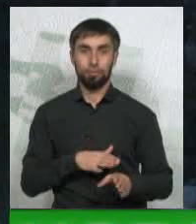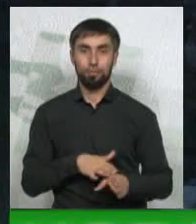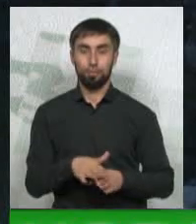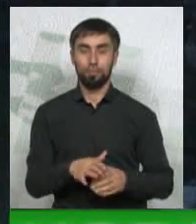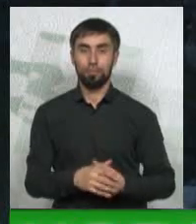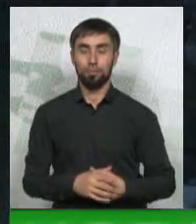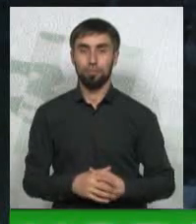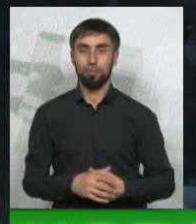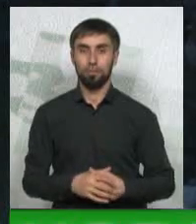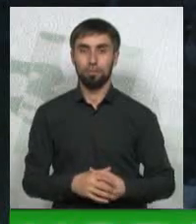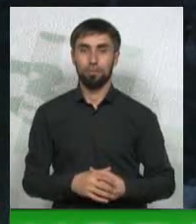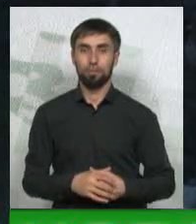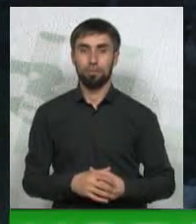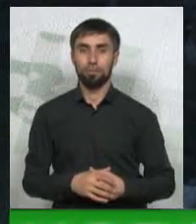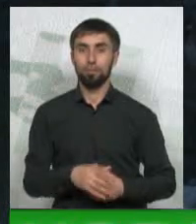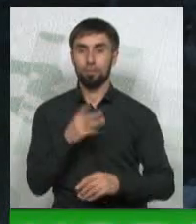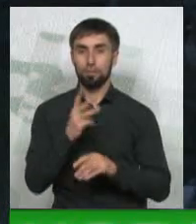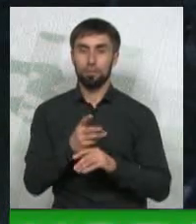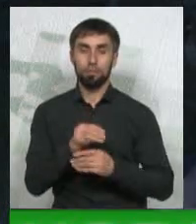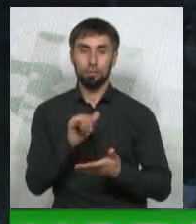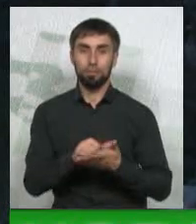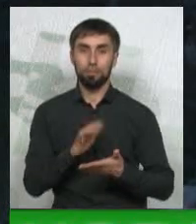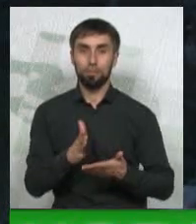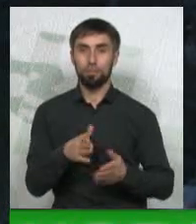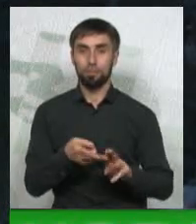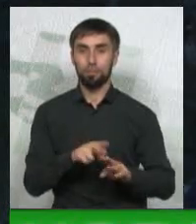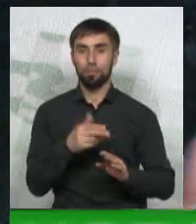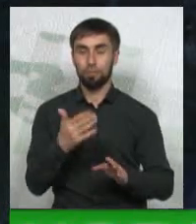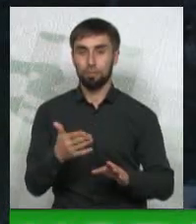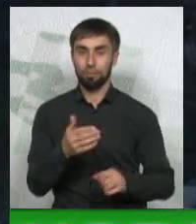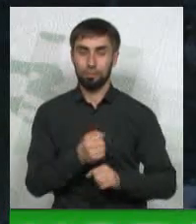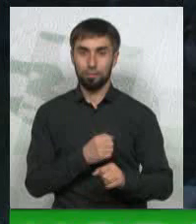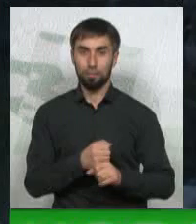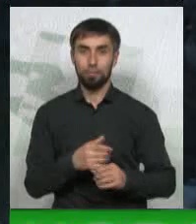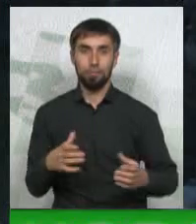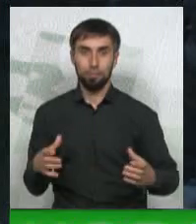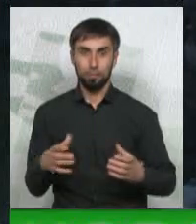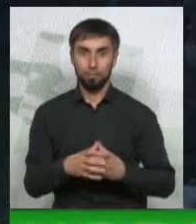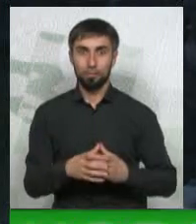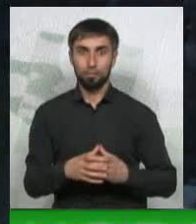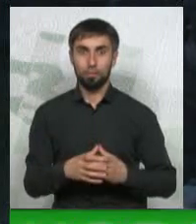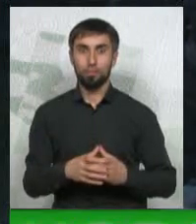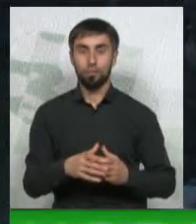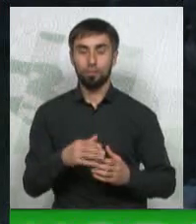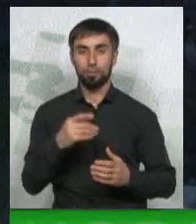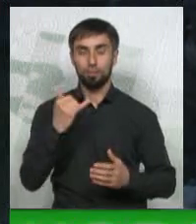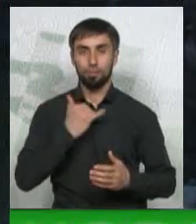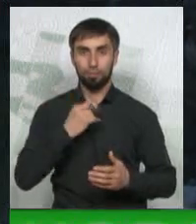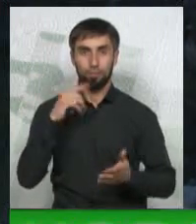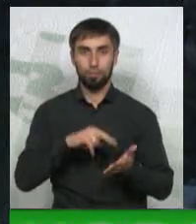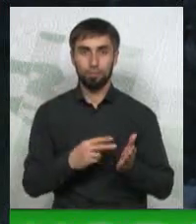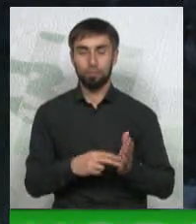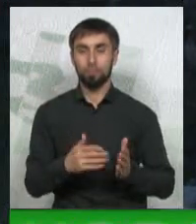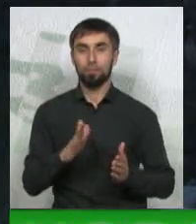диан камеры у тебя же полностью ялук диан хаш дал ди диан так ди халат из дату дукан